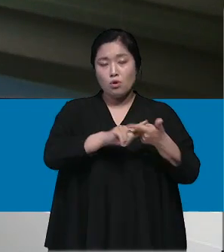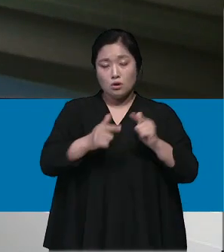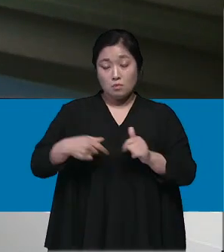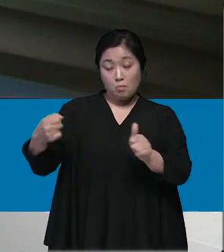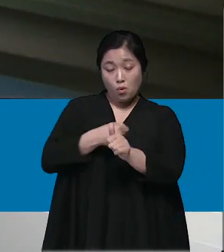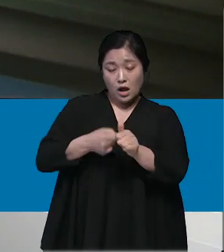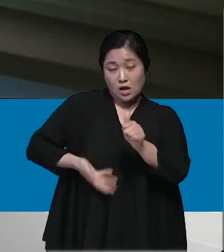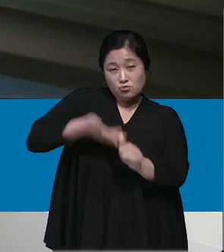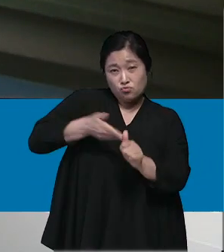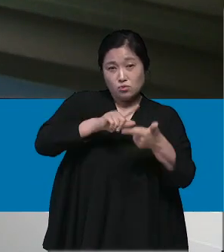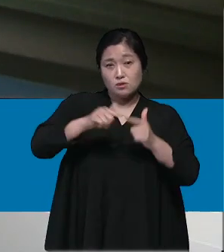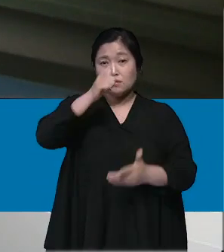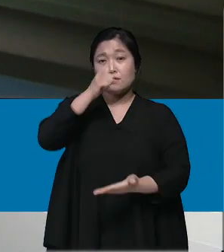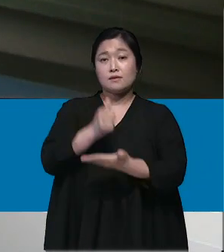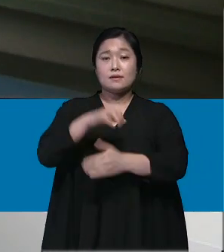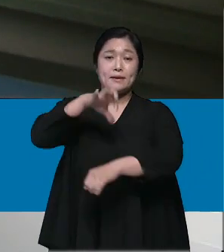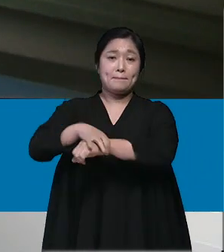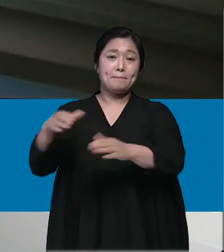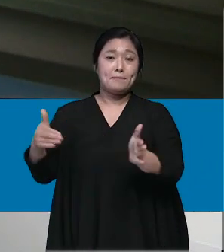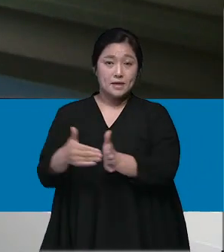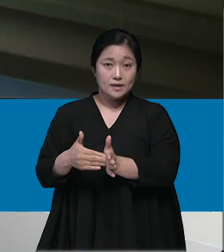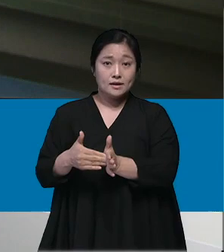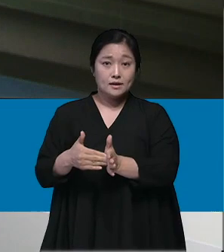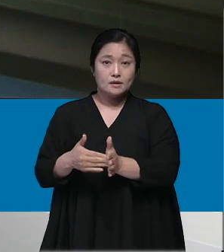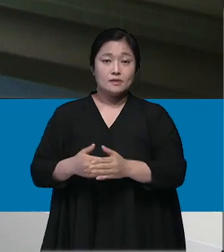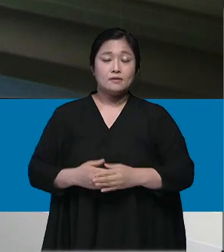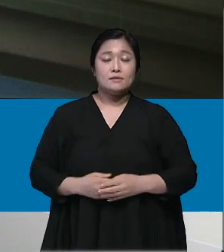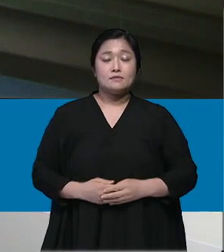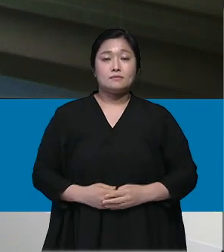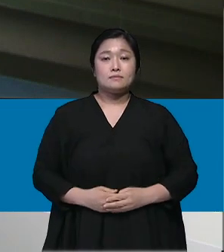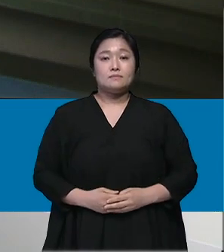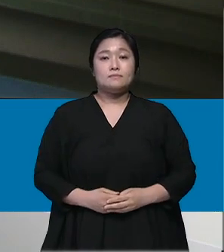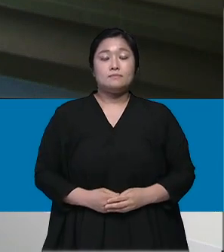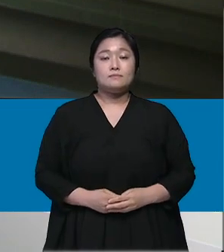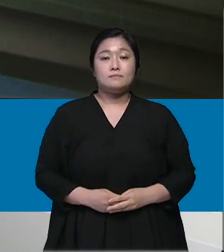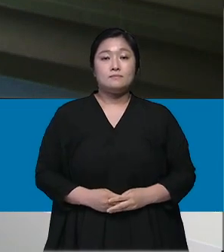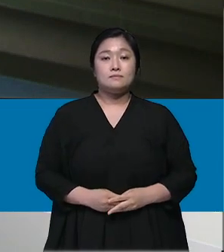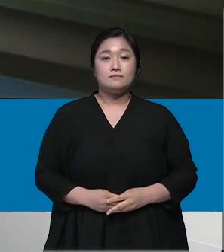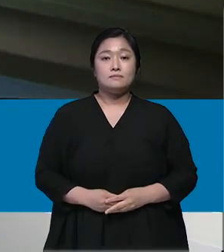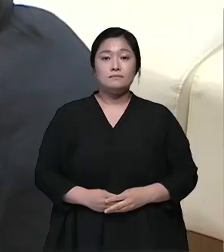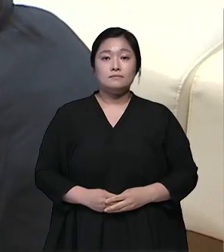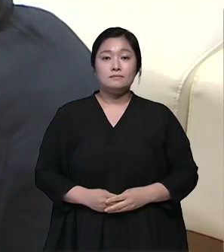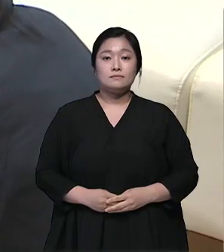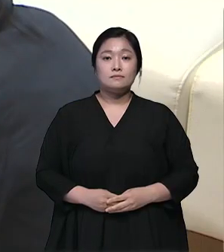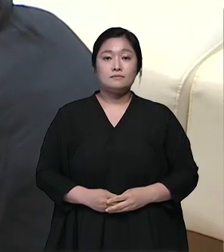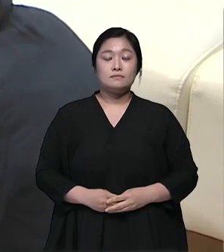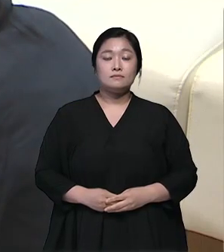폭행과 강제추행 등의 혐의로 구속됐습니다. 이상환 기자의 단독 보도입니다.